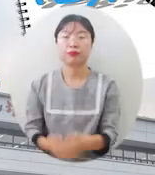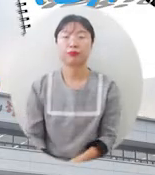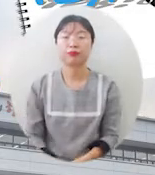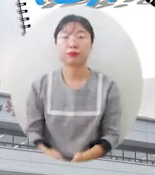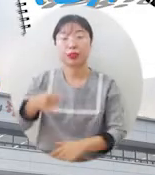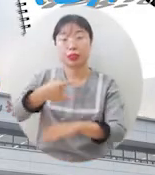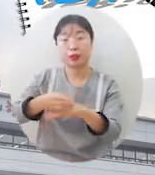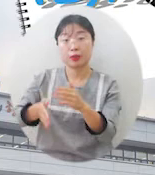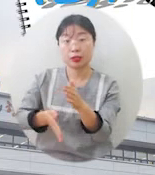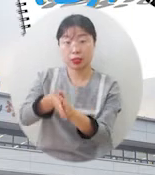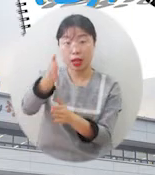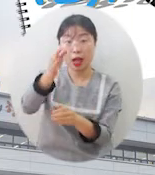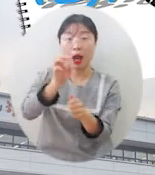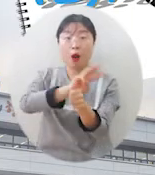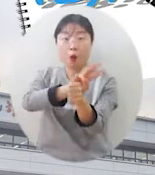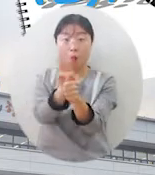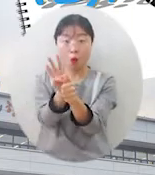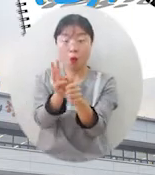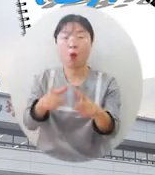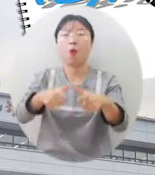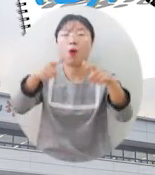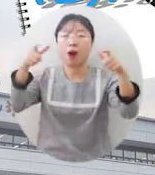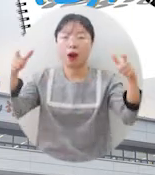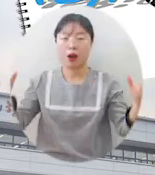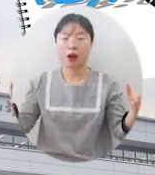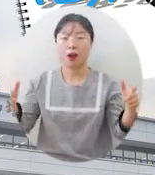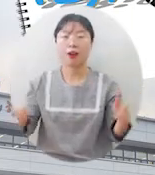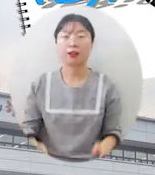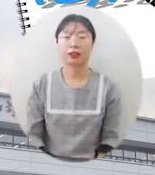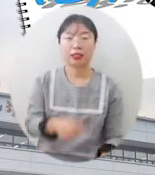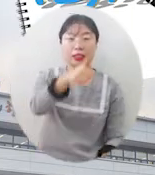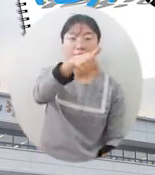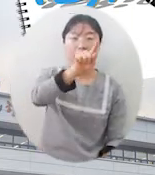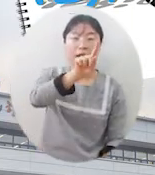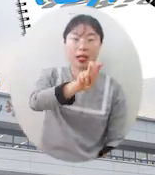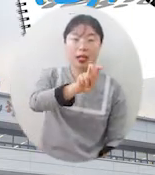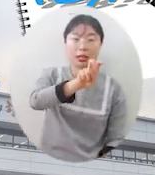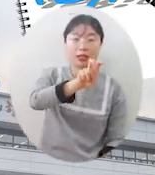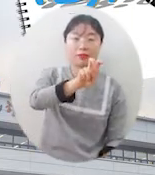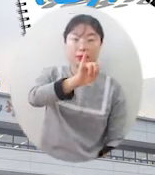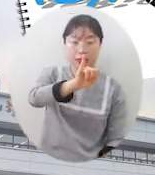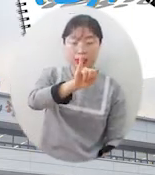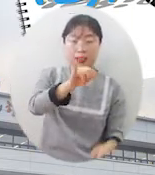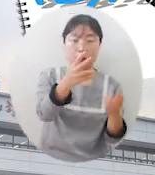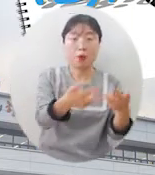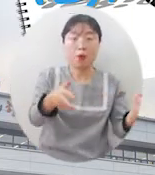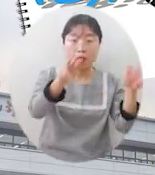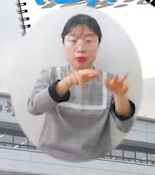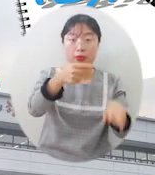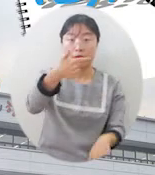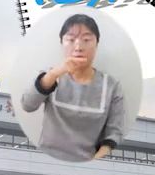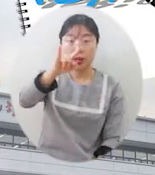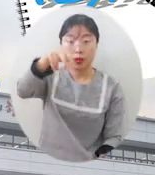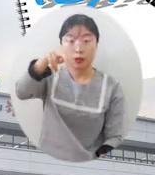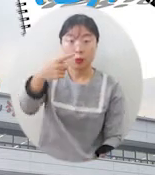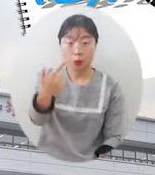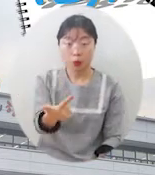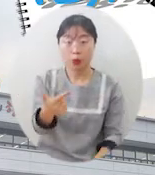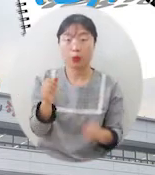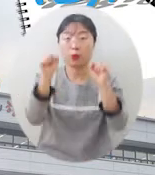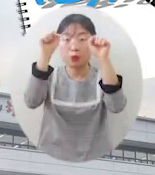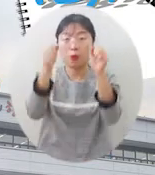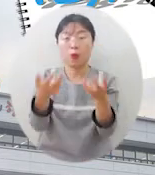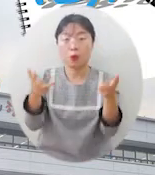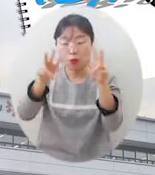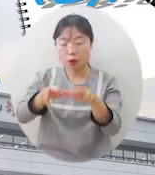의왕시가 공공 와이파이 존 서비스를 확대합니다. 갈미 한글공원과 내손체육공원, 버스정류장 등